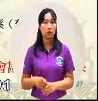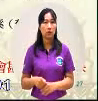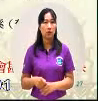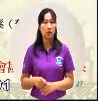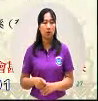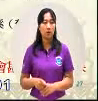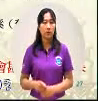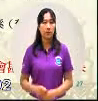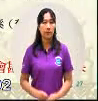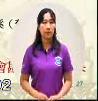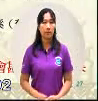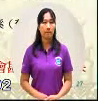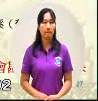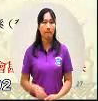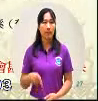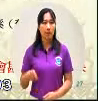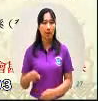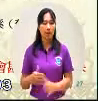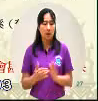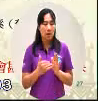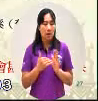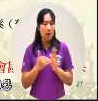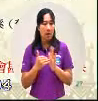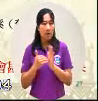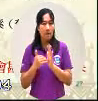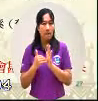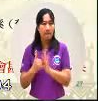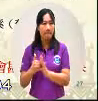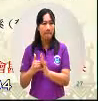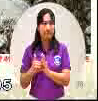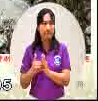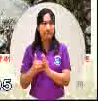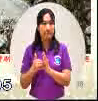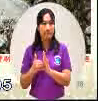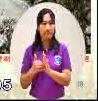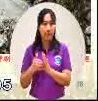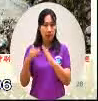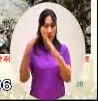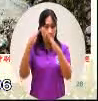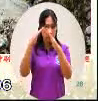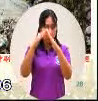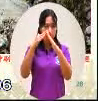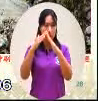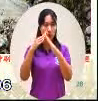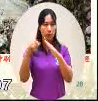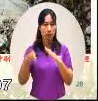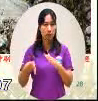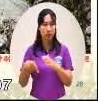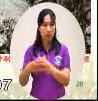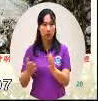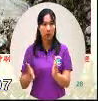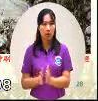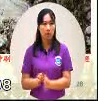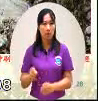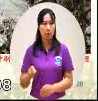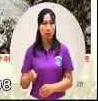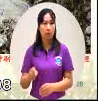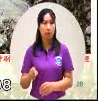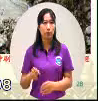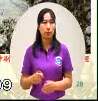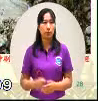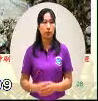屋呢，不是他们的避难屋那边，好看一下图案啊，我很快就，这个地方啊，这个是就是往那